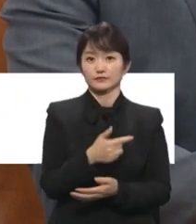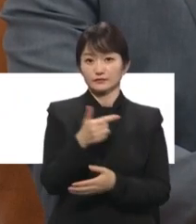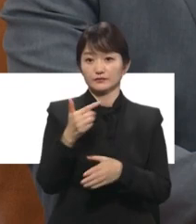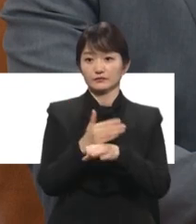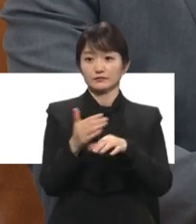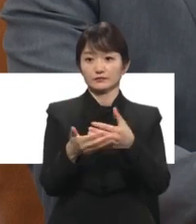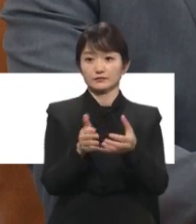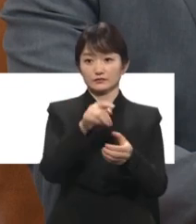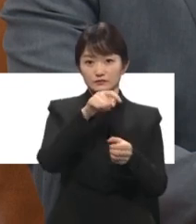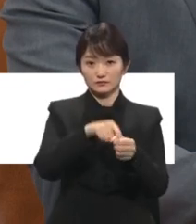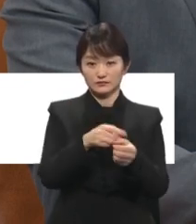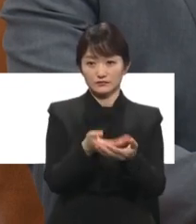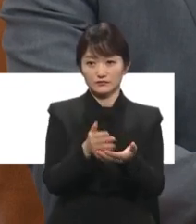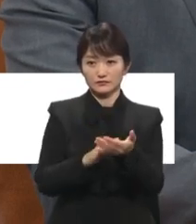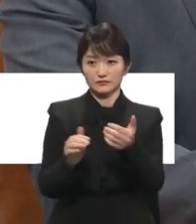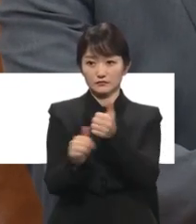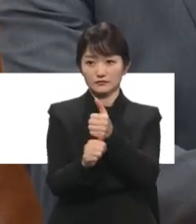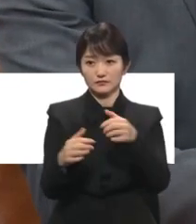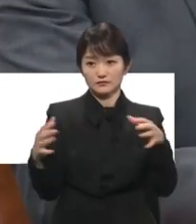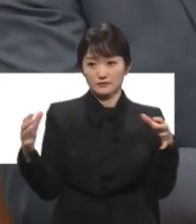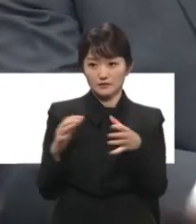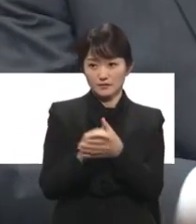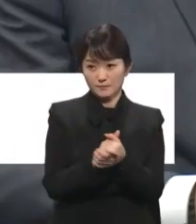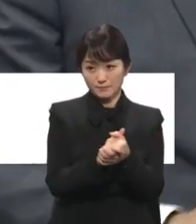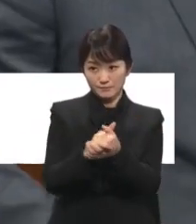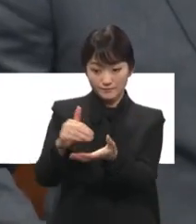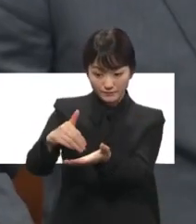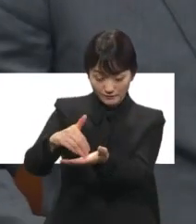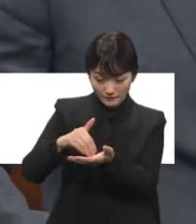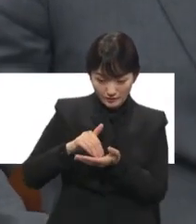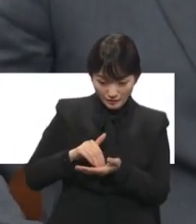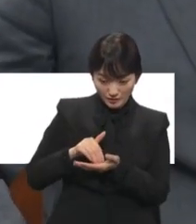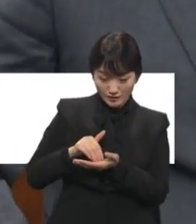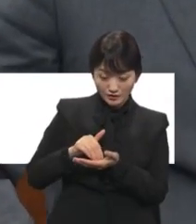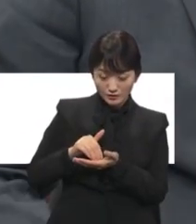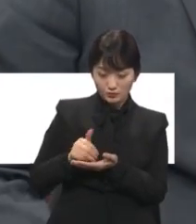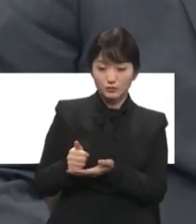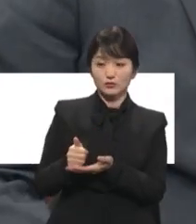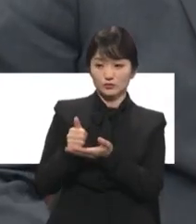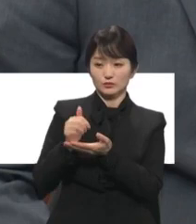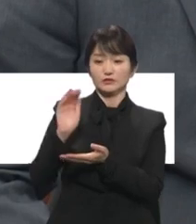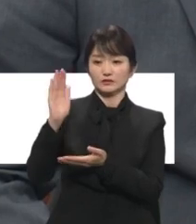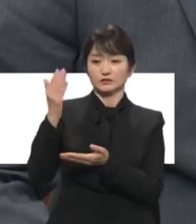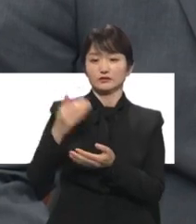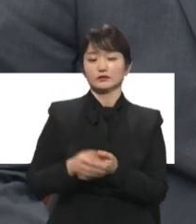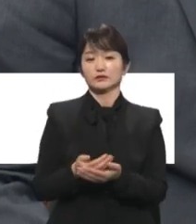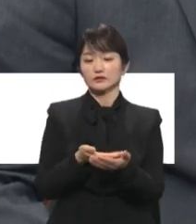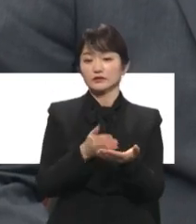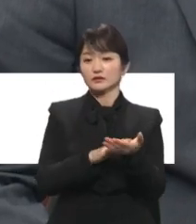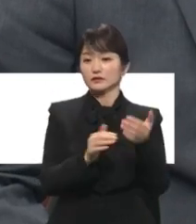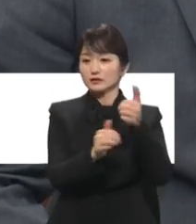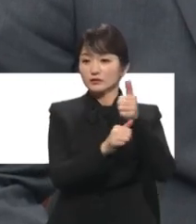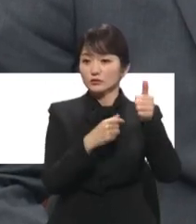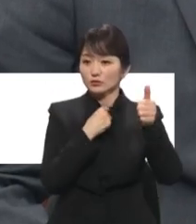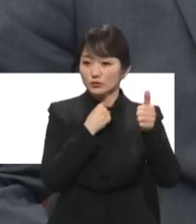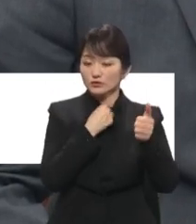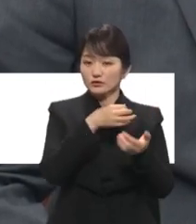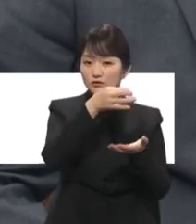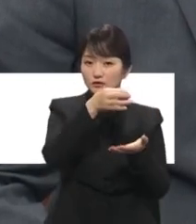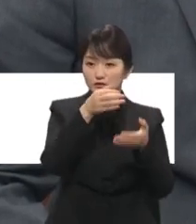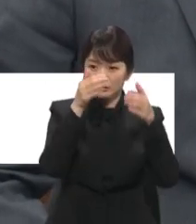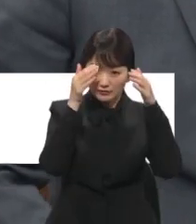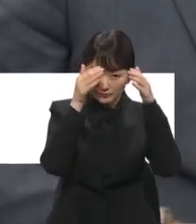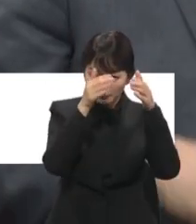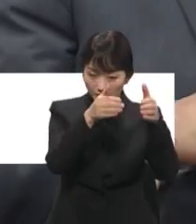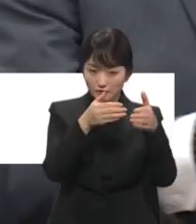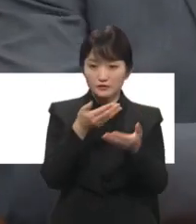혁신위의 화합 제한 역시 존중되어야 하겠습니다 혁신위가 추구하는 가치와 방향